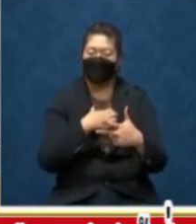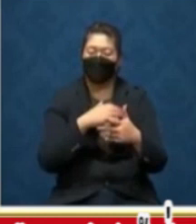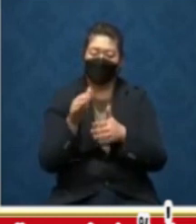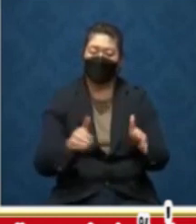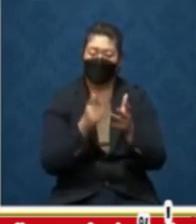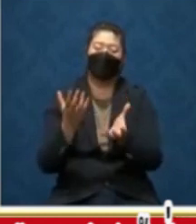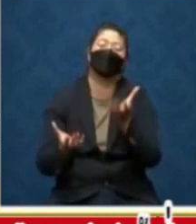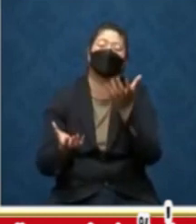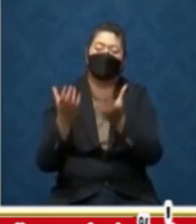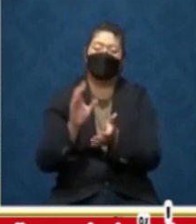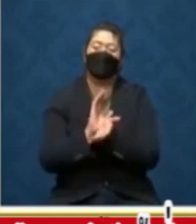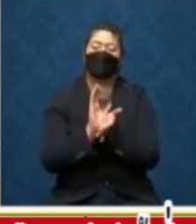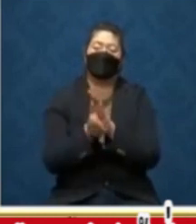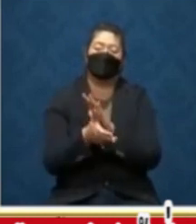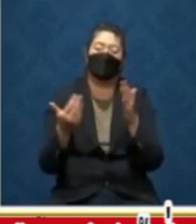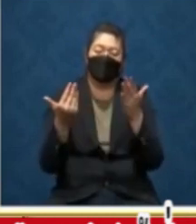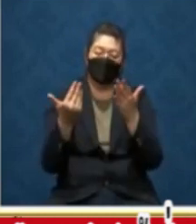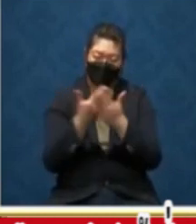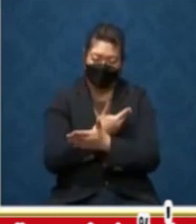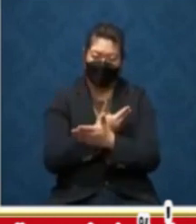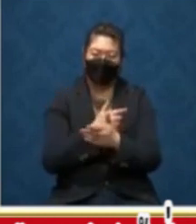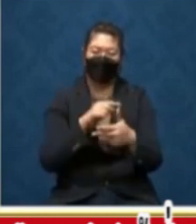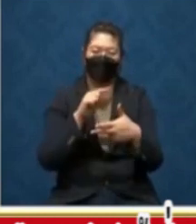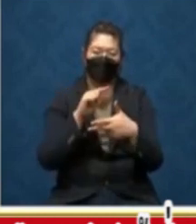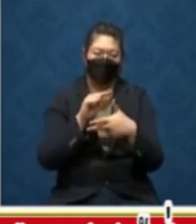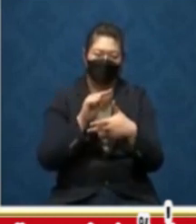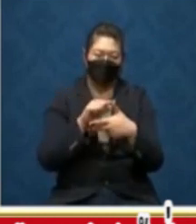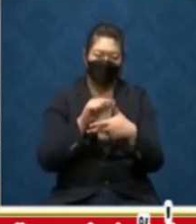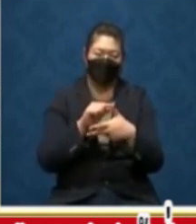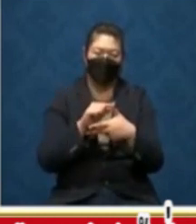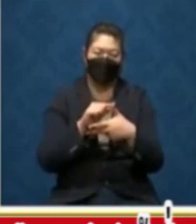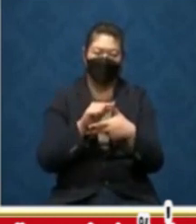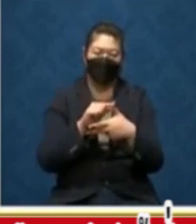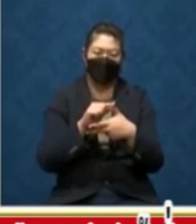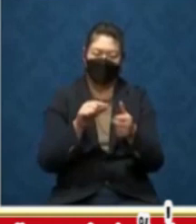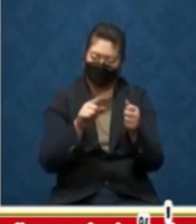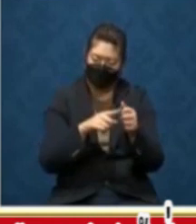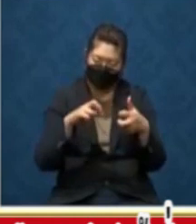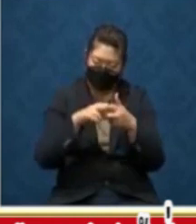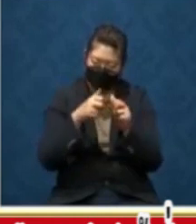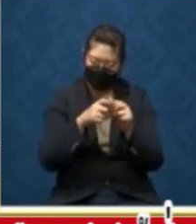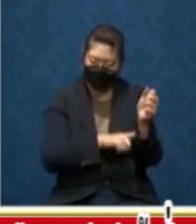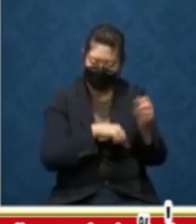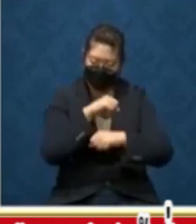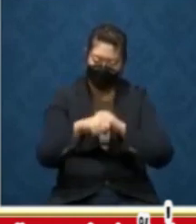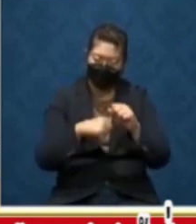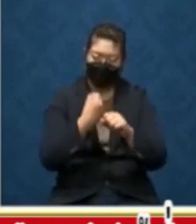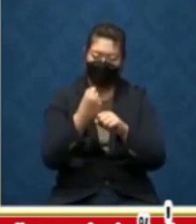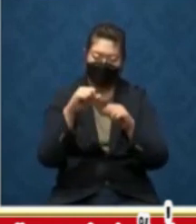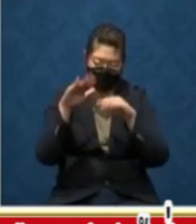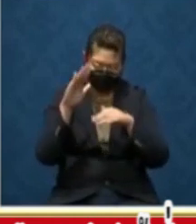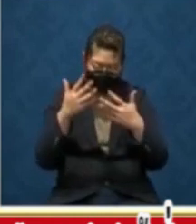การยุติธรรมผมคิดว่าเสียงนี้ความอึดอัดนี้นี่มันเกิดมาไม่น้อยกว่า 10ปีแล้วประเทศไทย